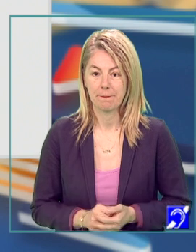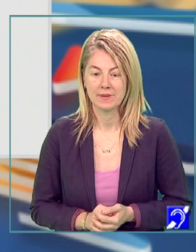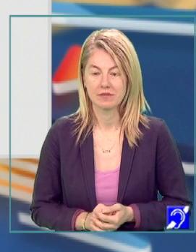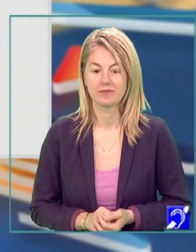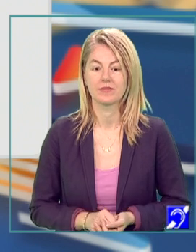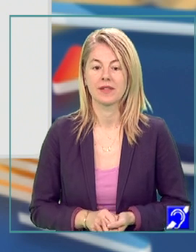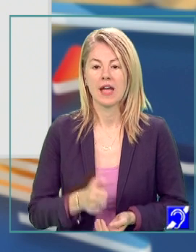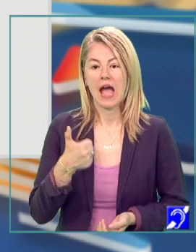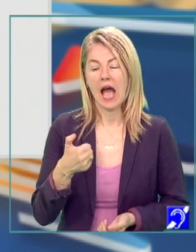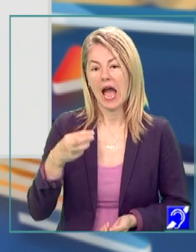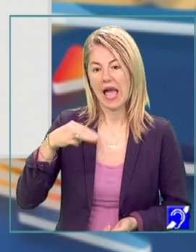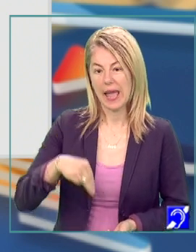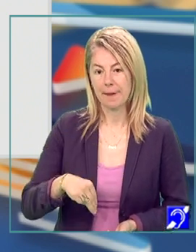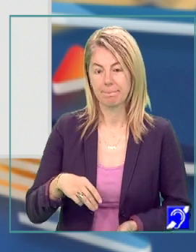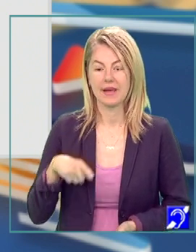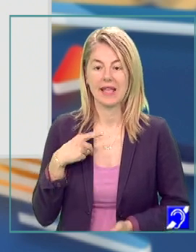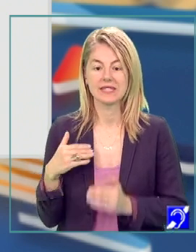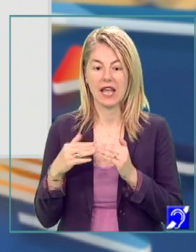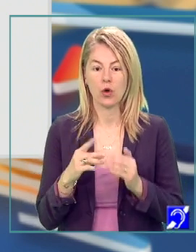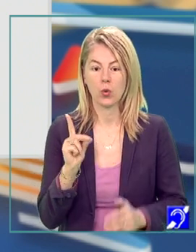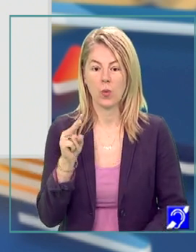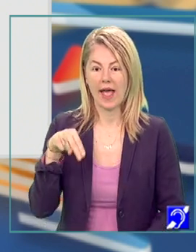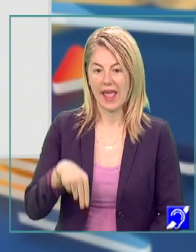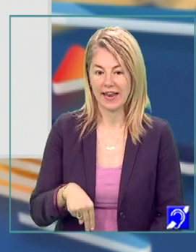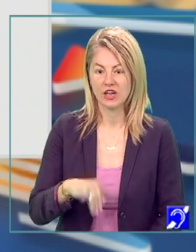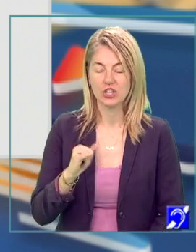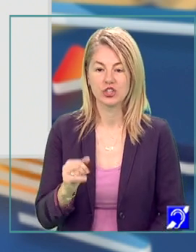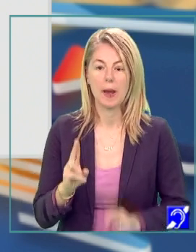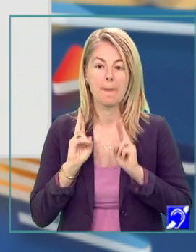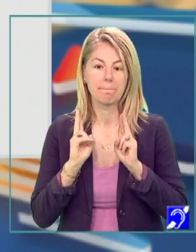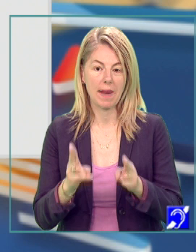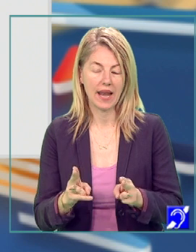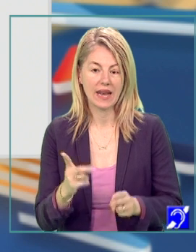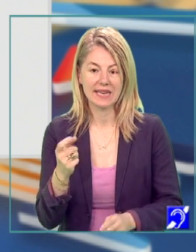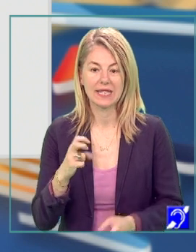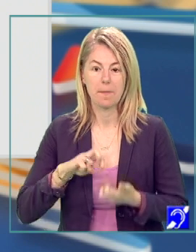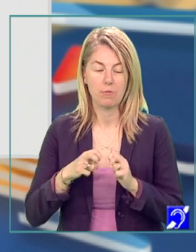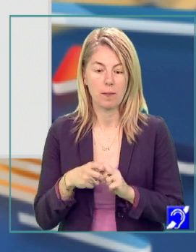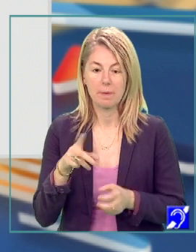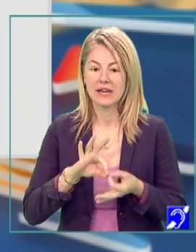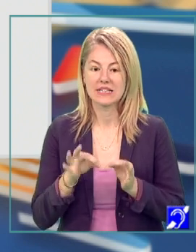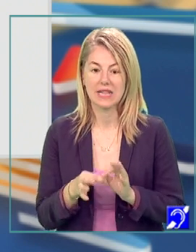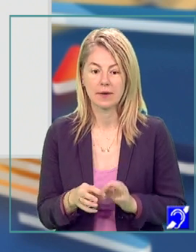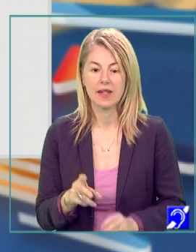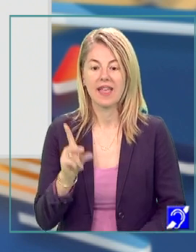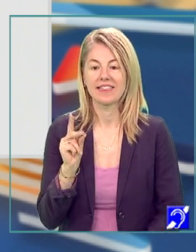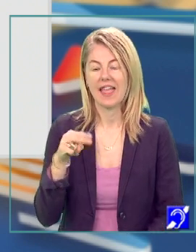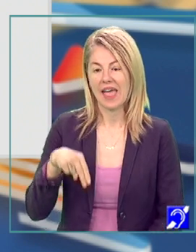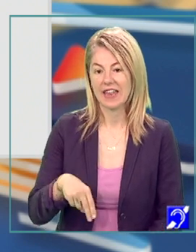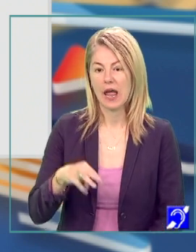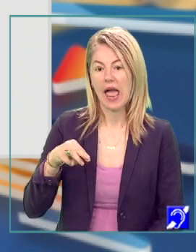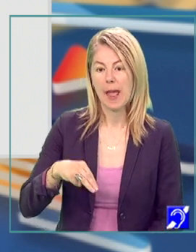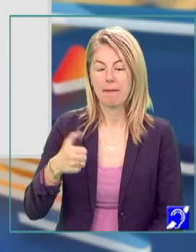că AM congruent cu DN și AM paralel cu DN din ipoteză înseamnă că